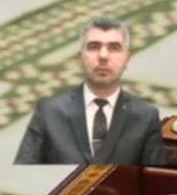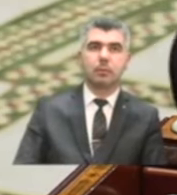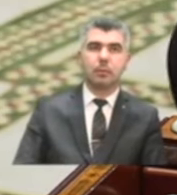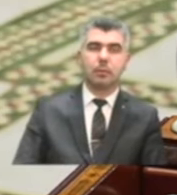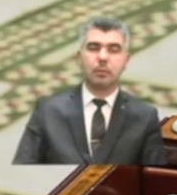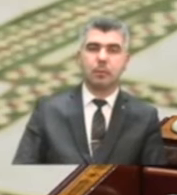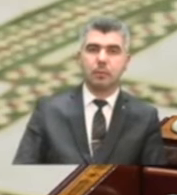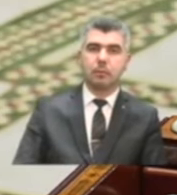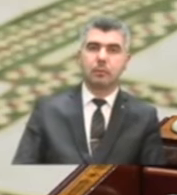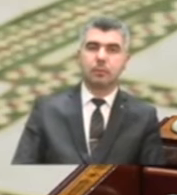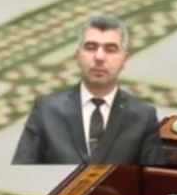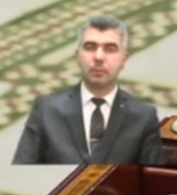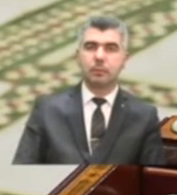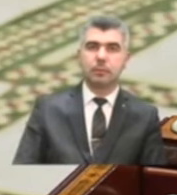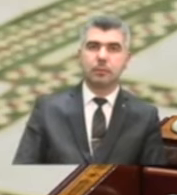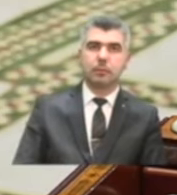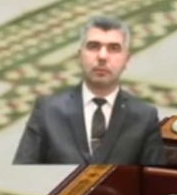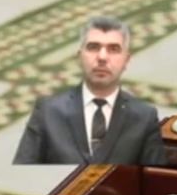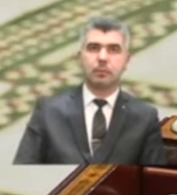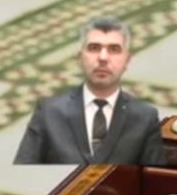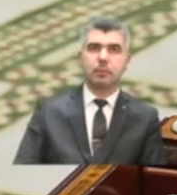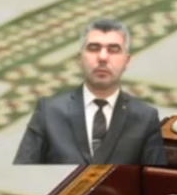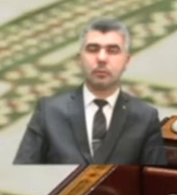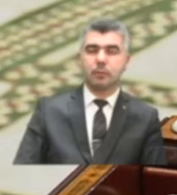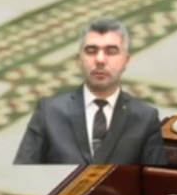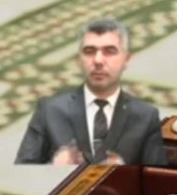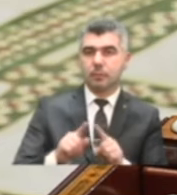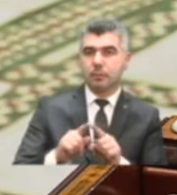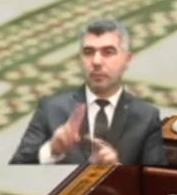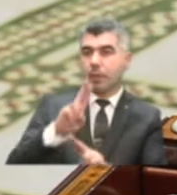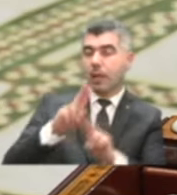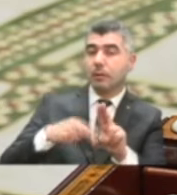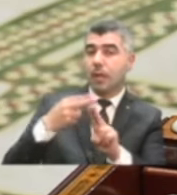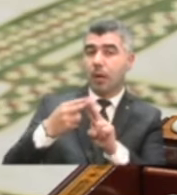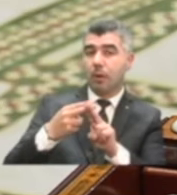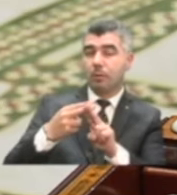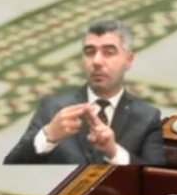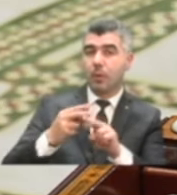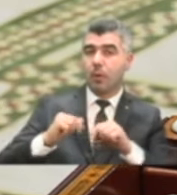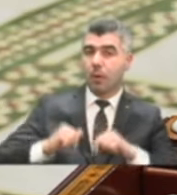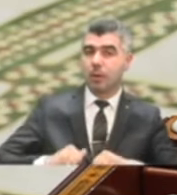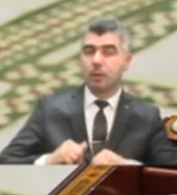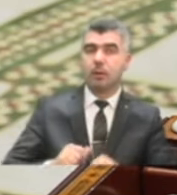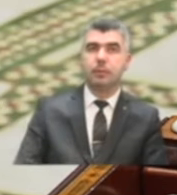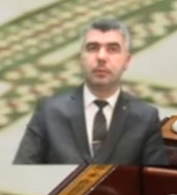دابا اسمح لي الله يخليك، انا خليني نجاوب الاستاذ. من حقي